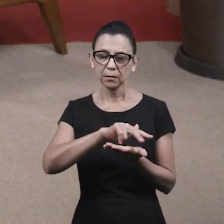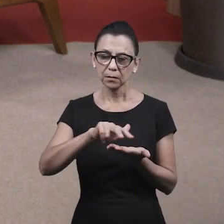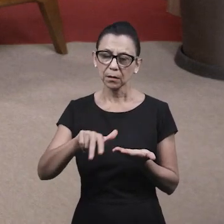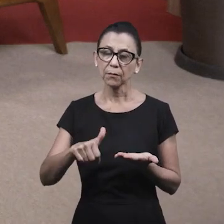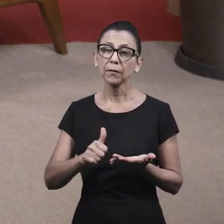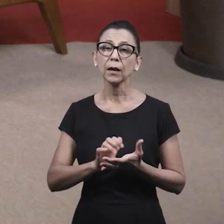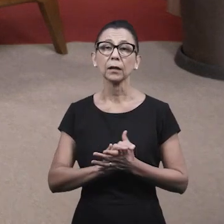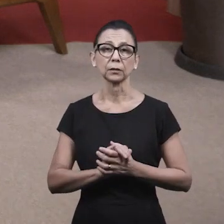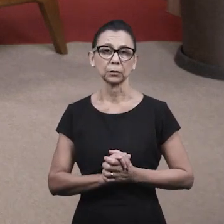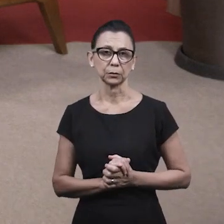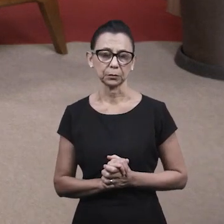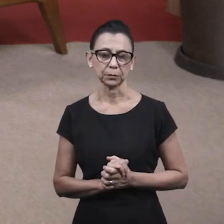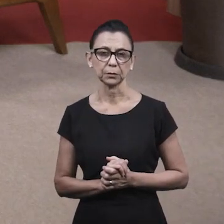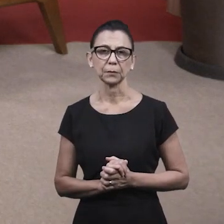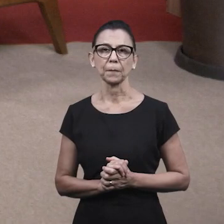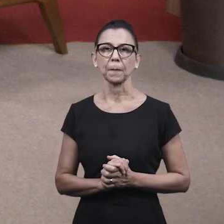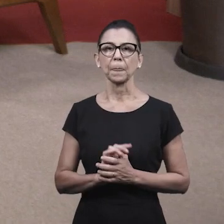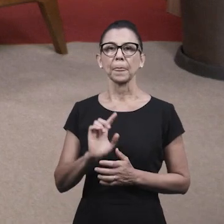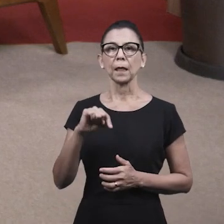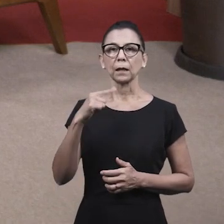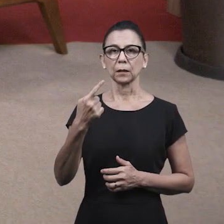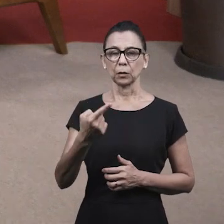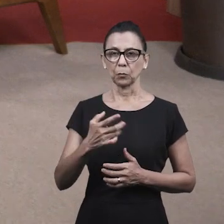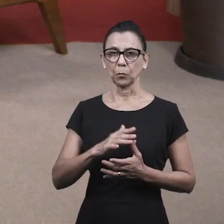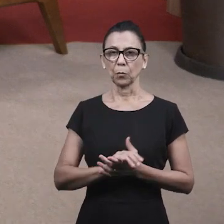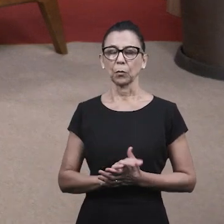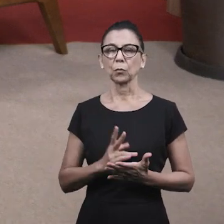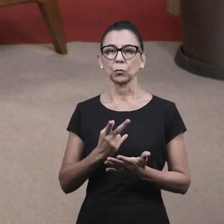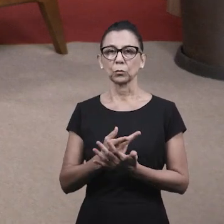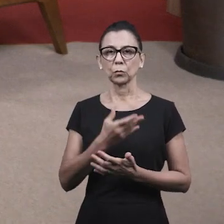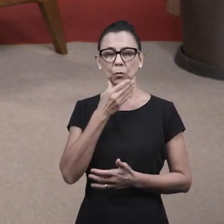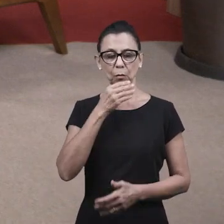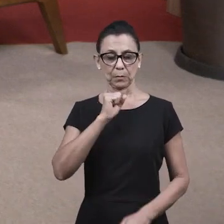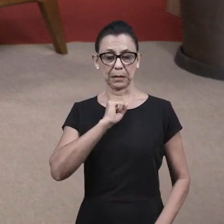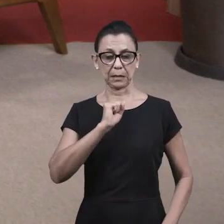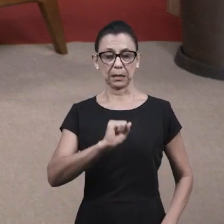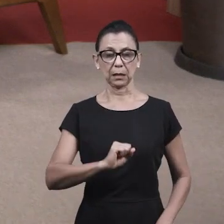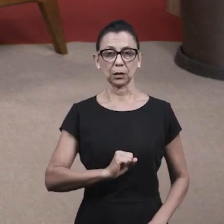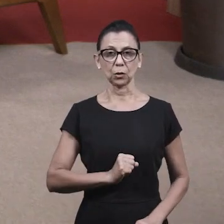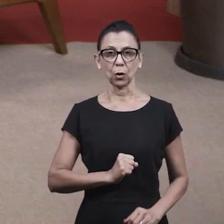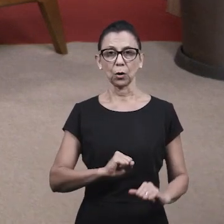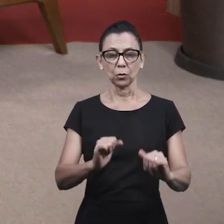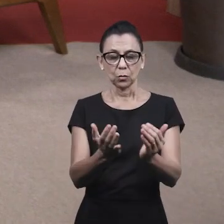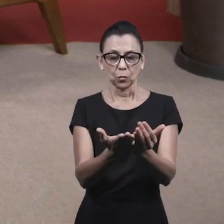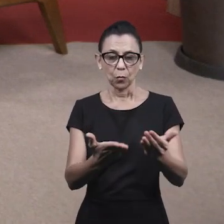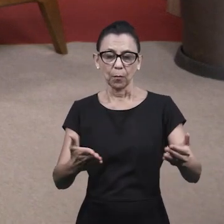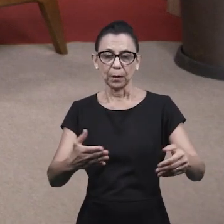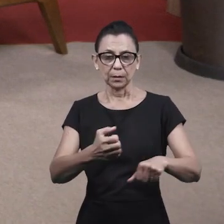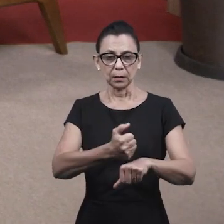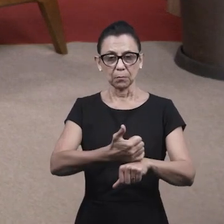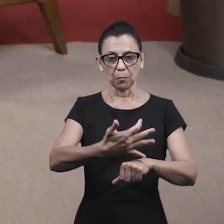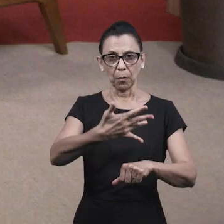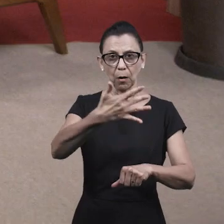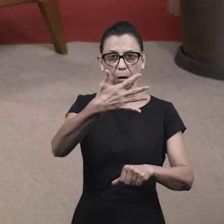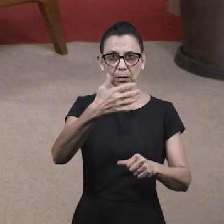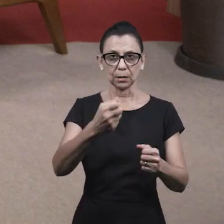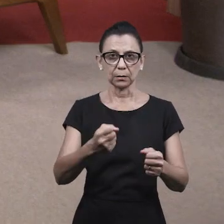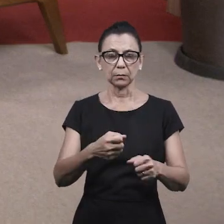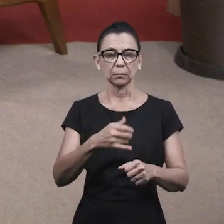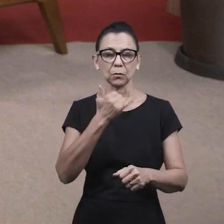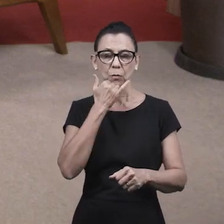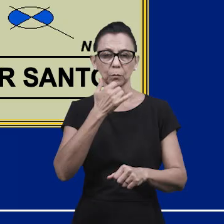le sacrifice sur l'autel. Après, le sacrificateur, il se lavait dans